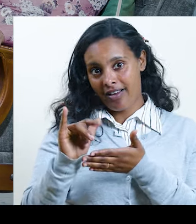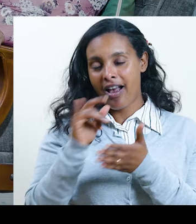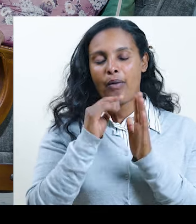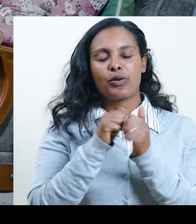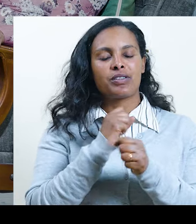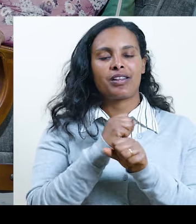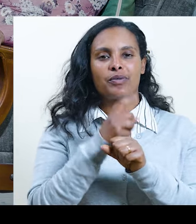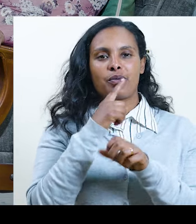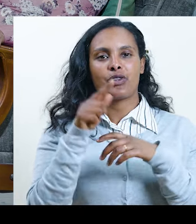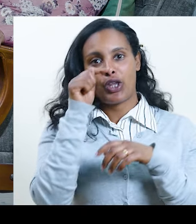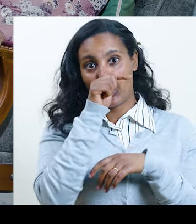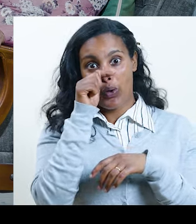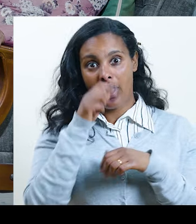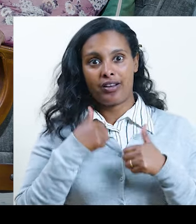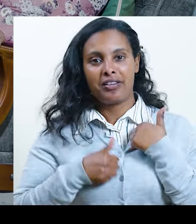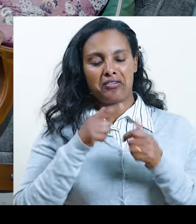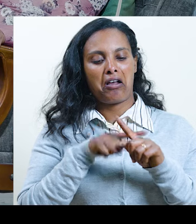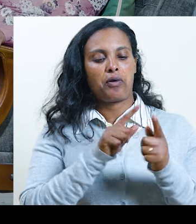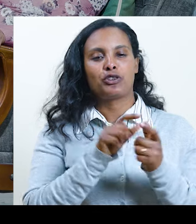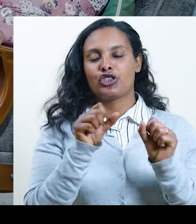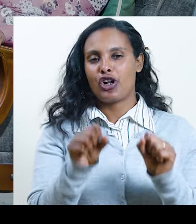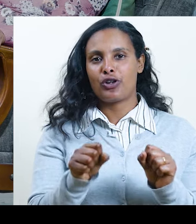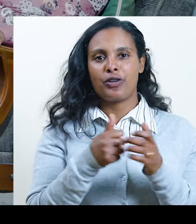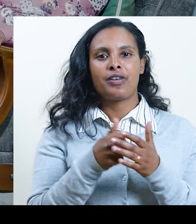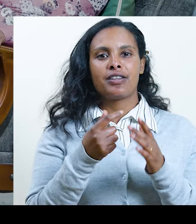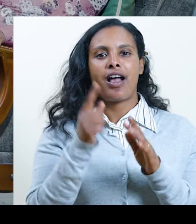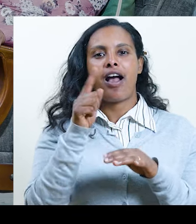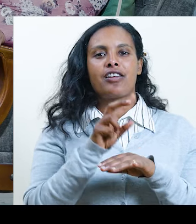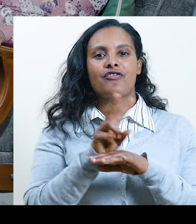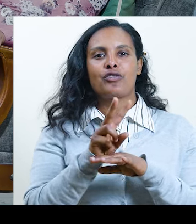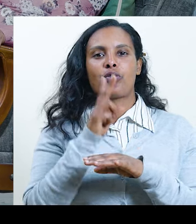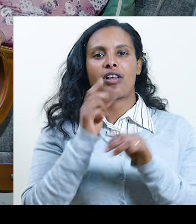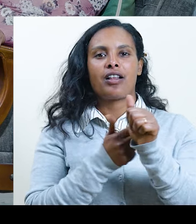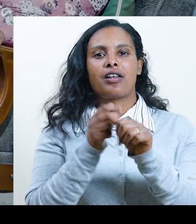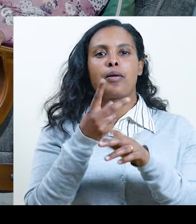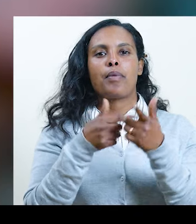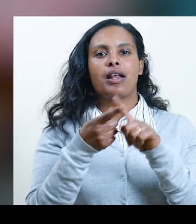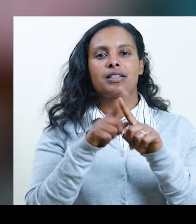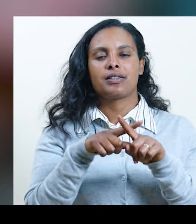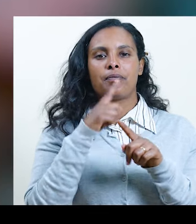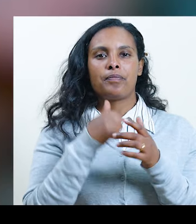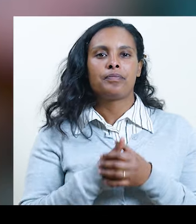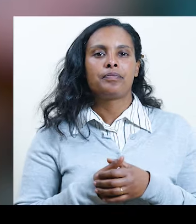ደግሞ አብራችሁ መስራት የምትፈልጉም በቲክቶክ አካውንቷ ልታገኟት ትችላላችሁ። እስኪ አንድ ቪዲዮ ተከታትለን እንመለስ።